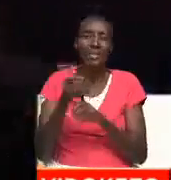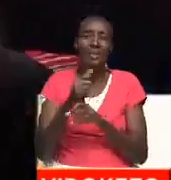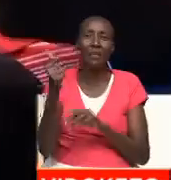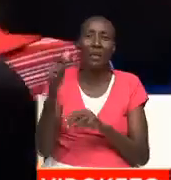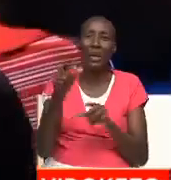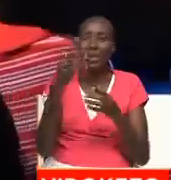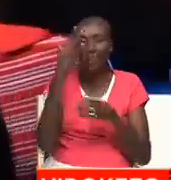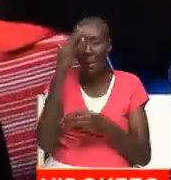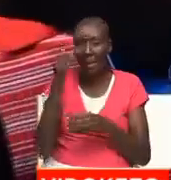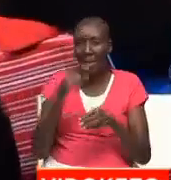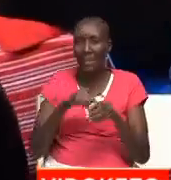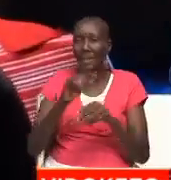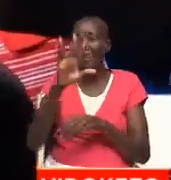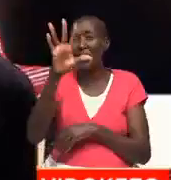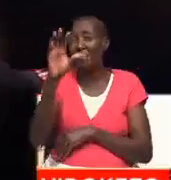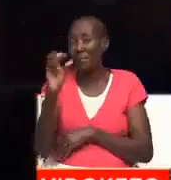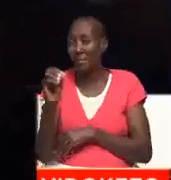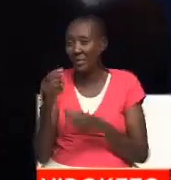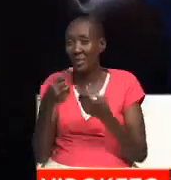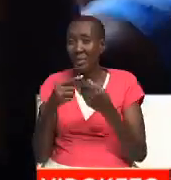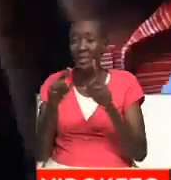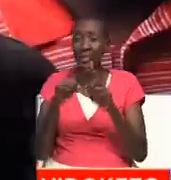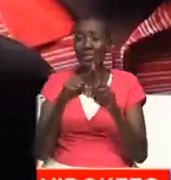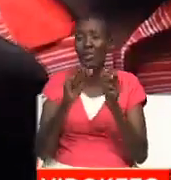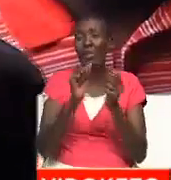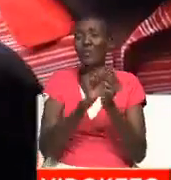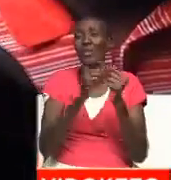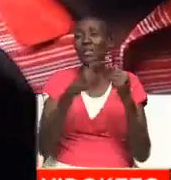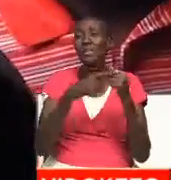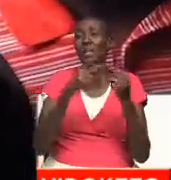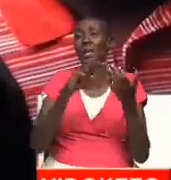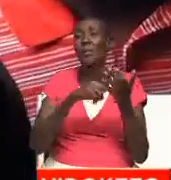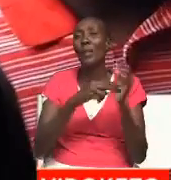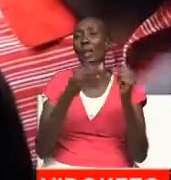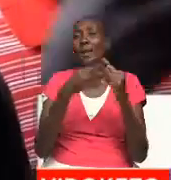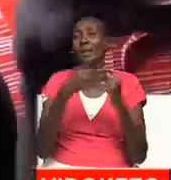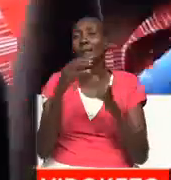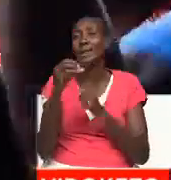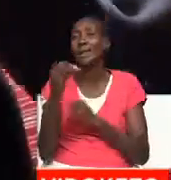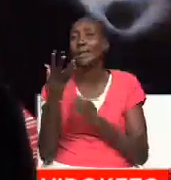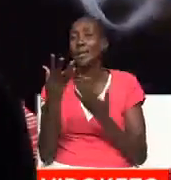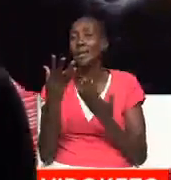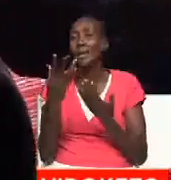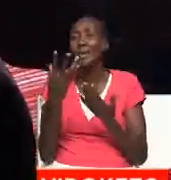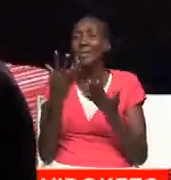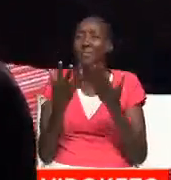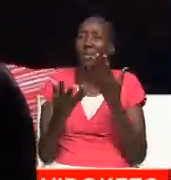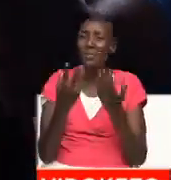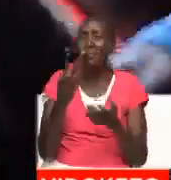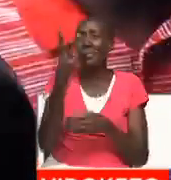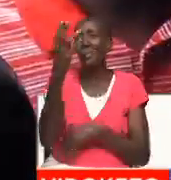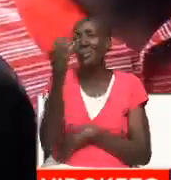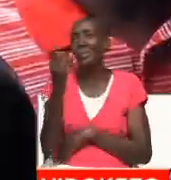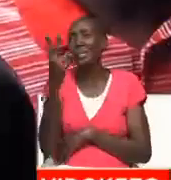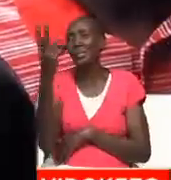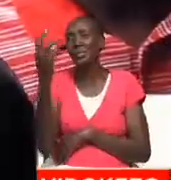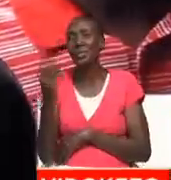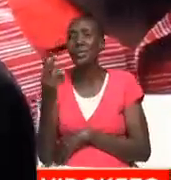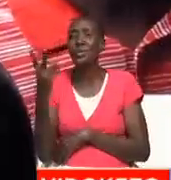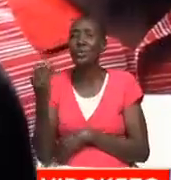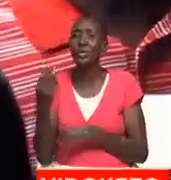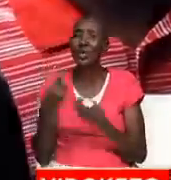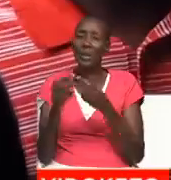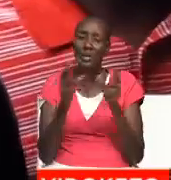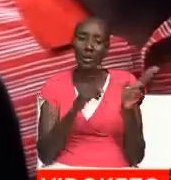bob by 16, hiyo ni 800, unaona. Sasa hiyo ni kama ni 20 bob ile tunabebanga